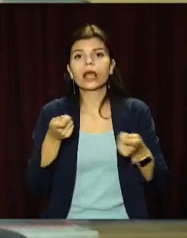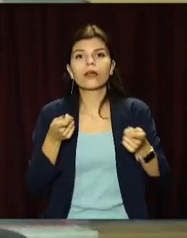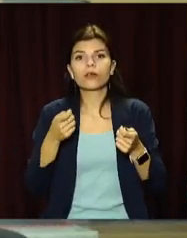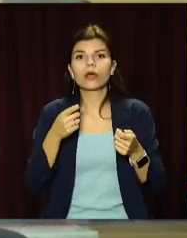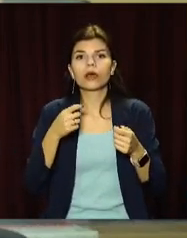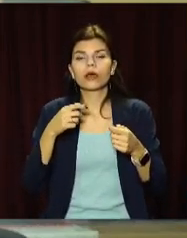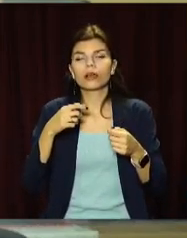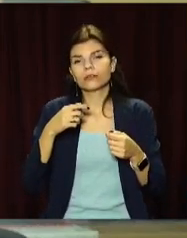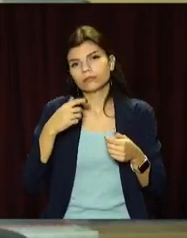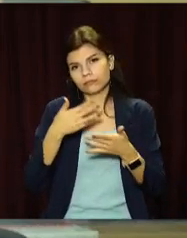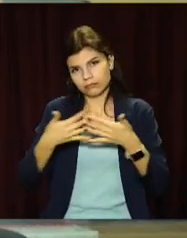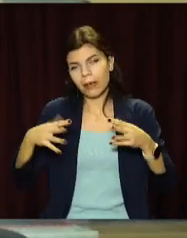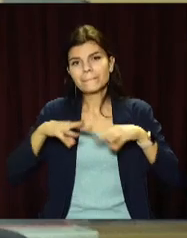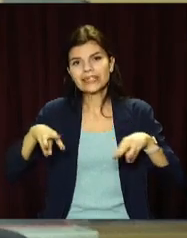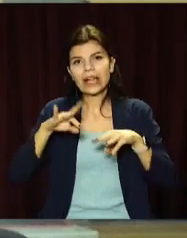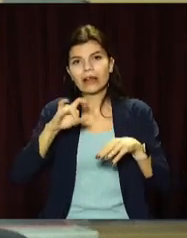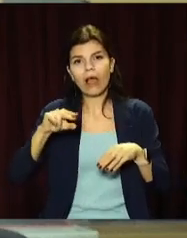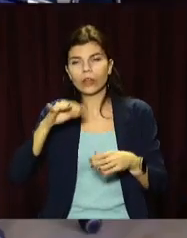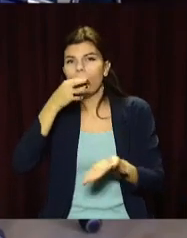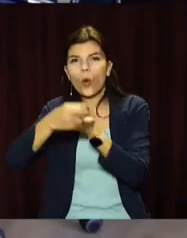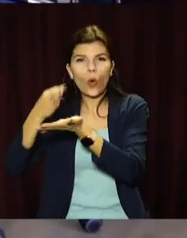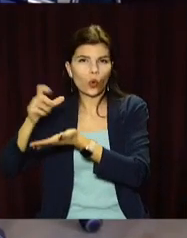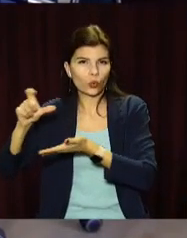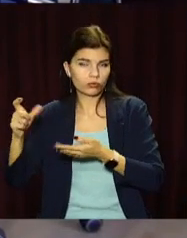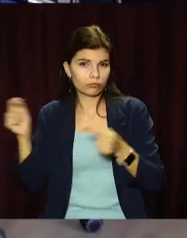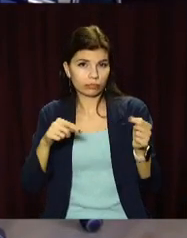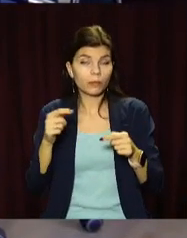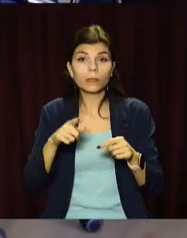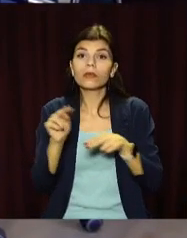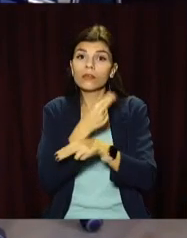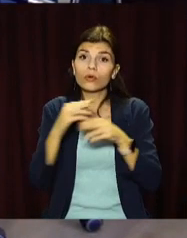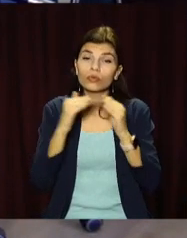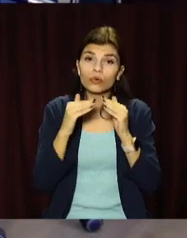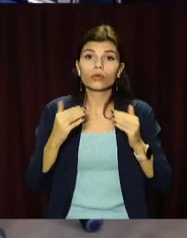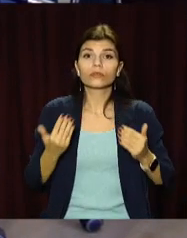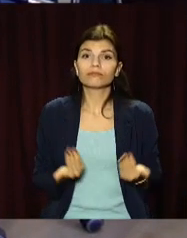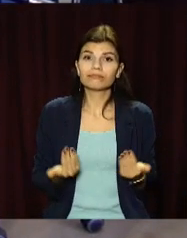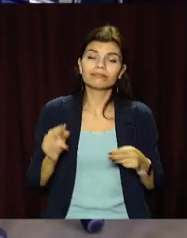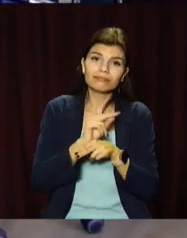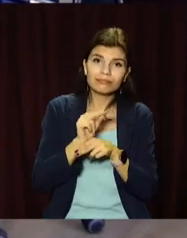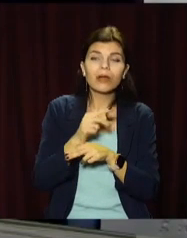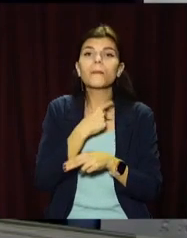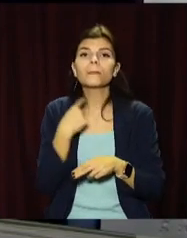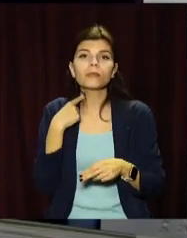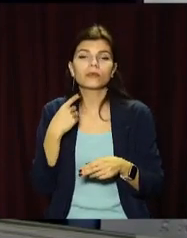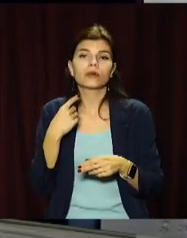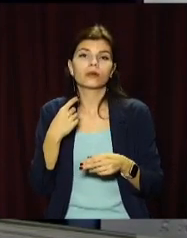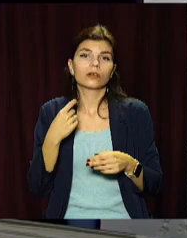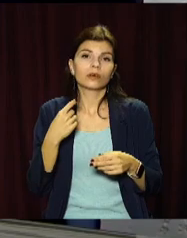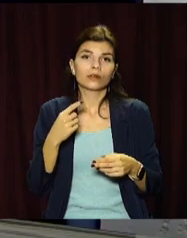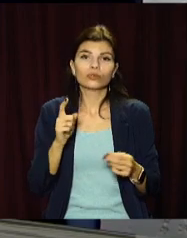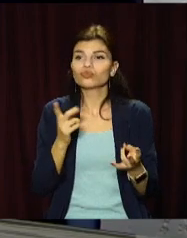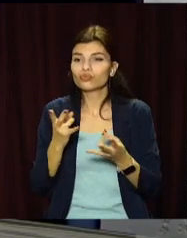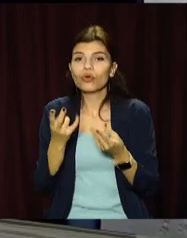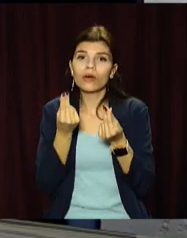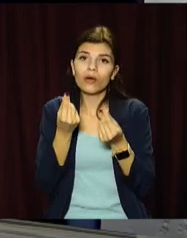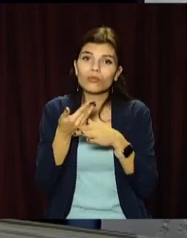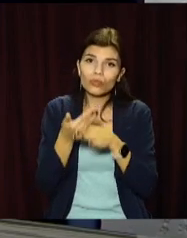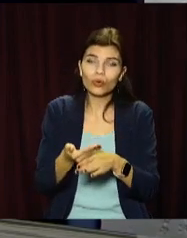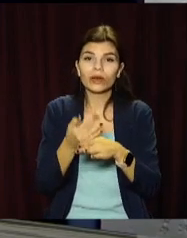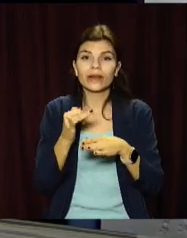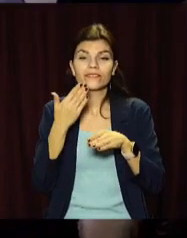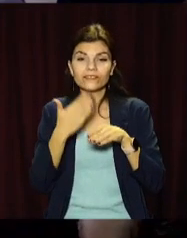профільних департаментів міськради. Ремонт житла і поліпшення умов проживання, забезпечення медикаментами, одноразова грошова допомога